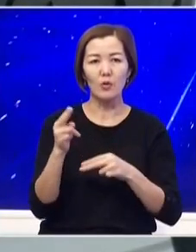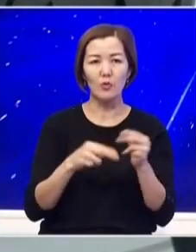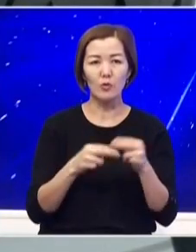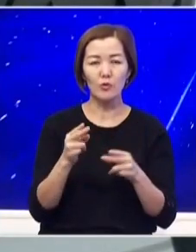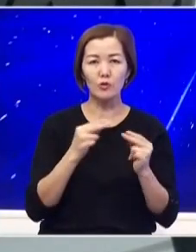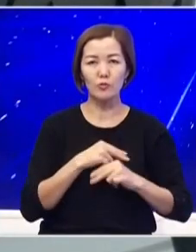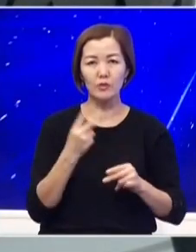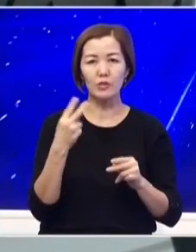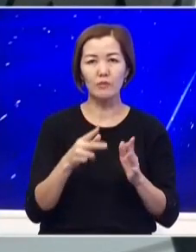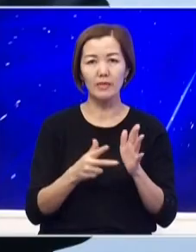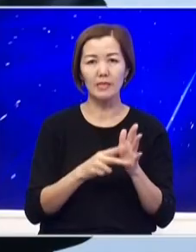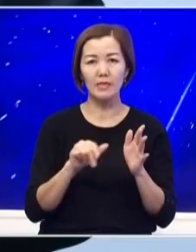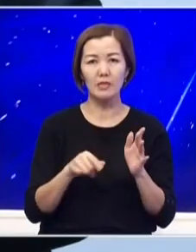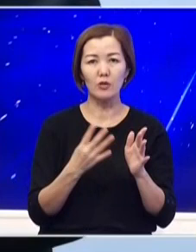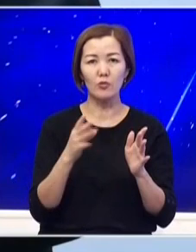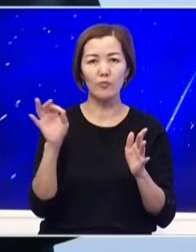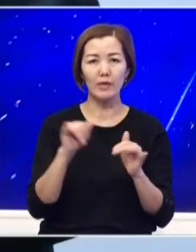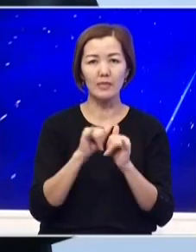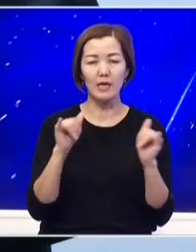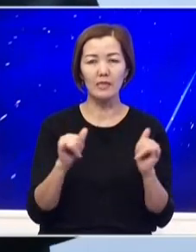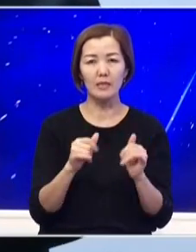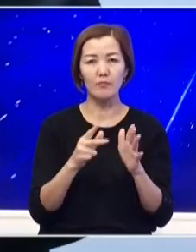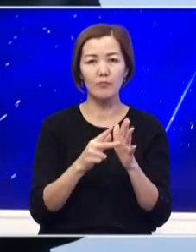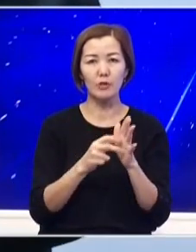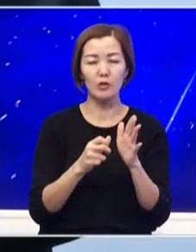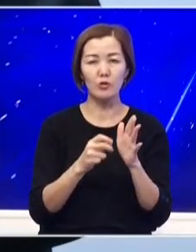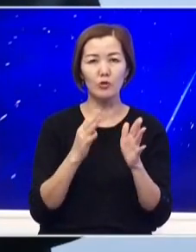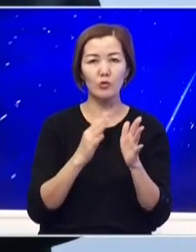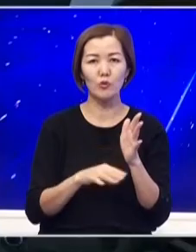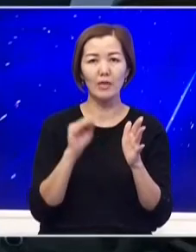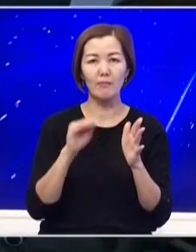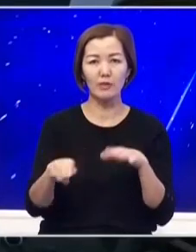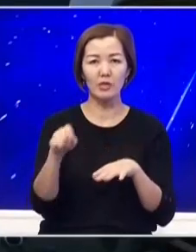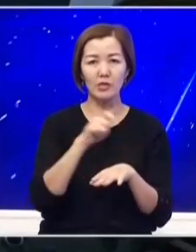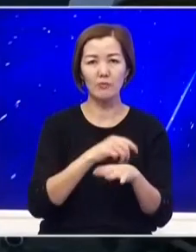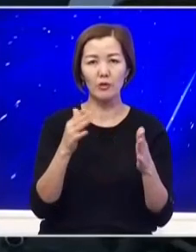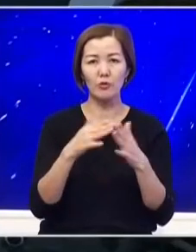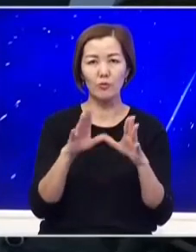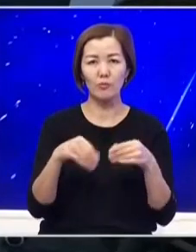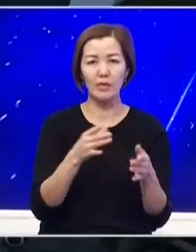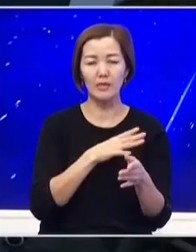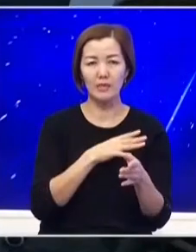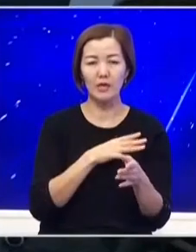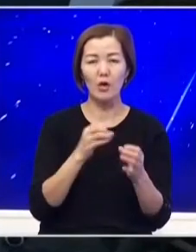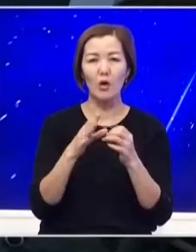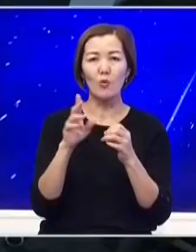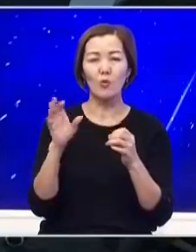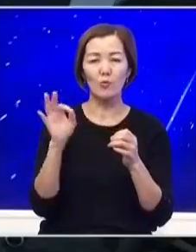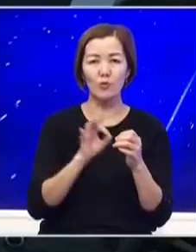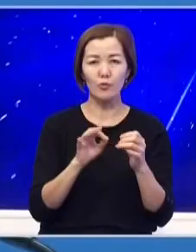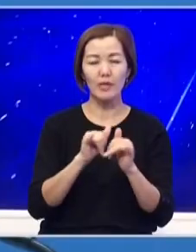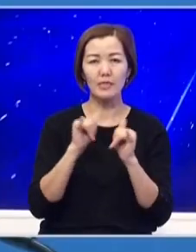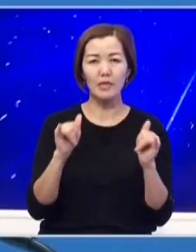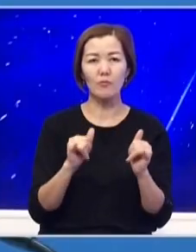жұмыстары 28,4%-ға артып, 790 мың шаршы метр тұрғын үй пайдалануға берілді. 14%-дық